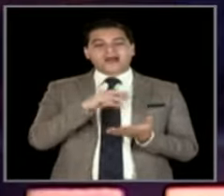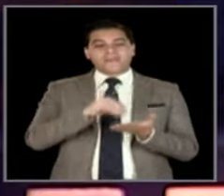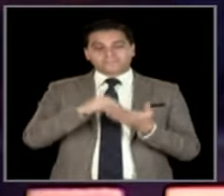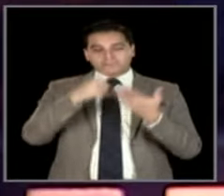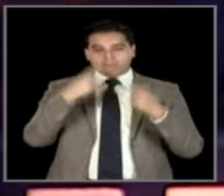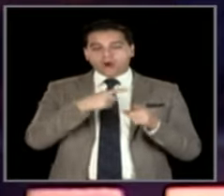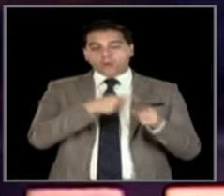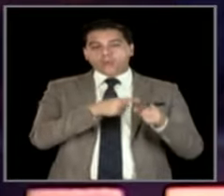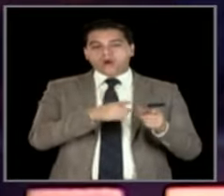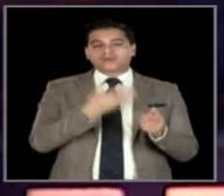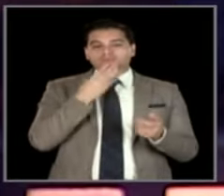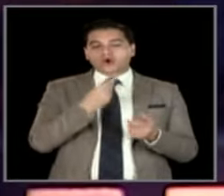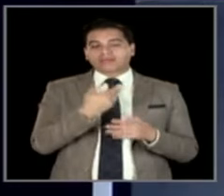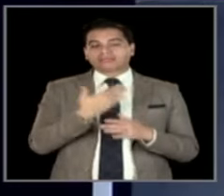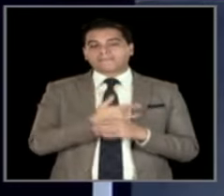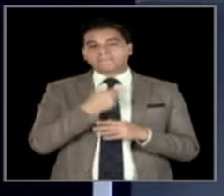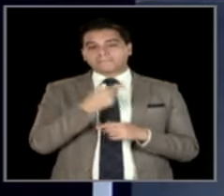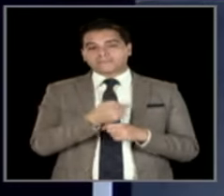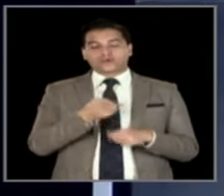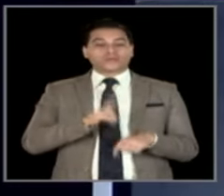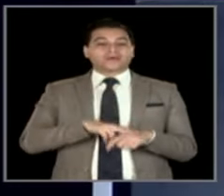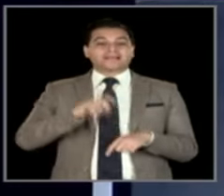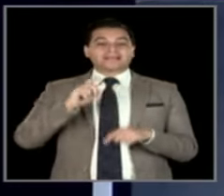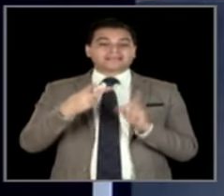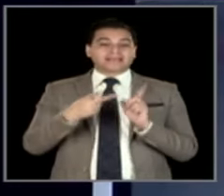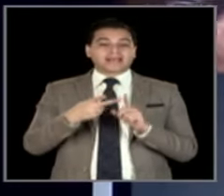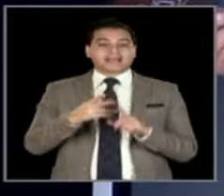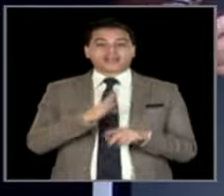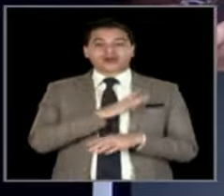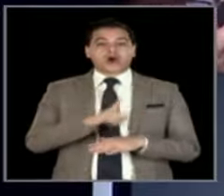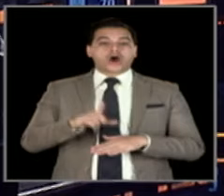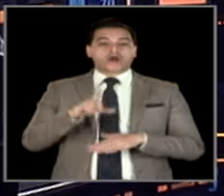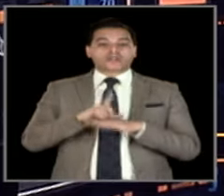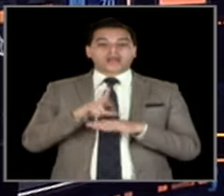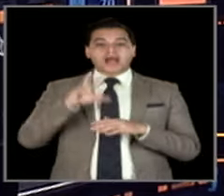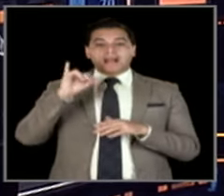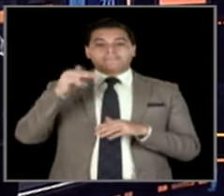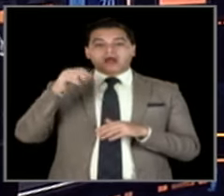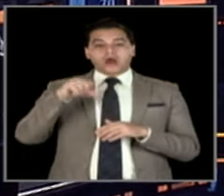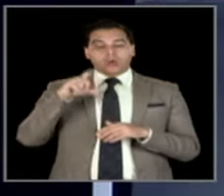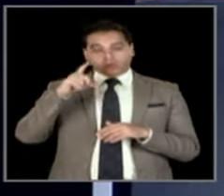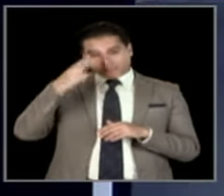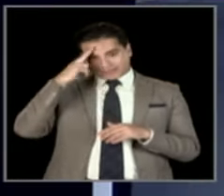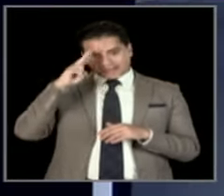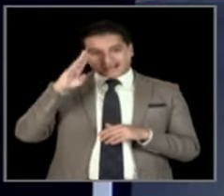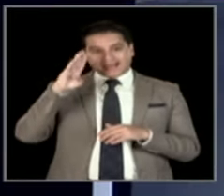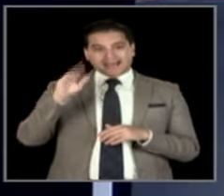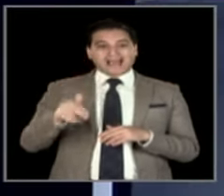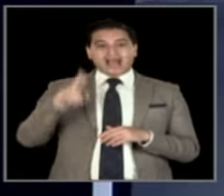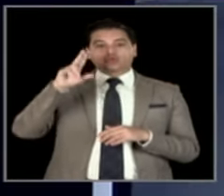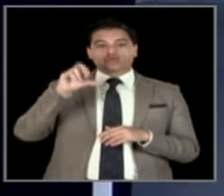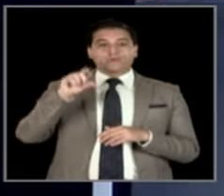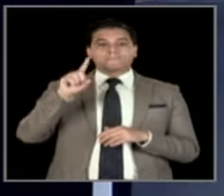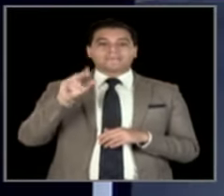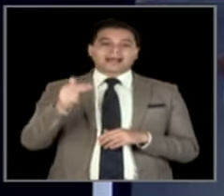الخامس، مين اللي كان قائد جيش المغول؟ كتبغة. كتبغة. كتبغة. معركة عين